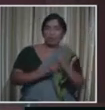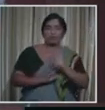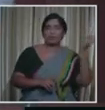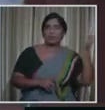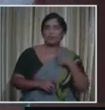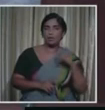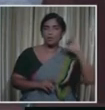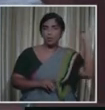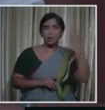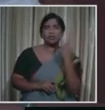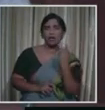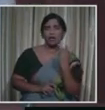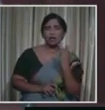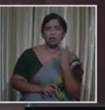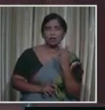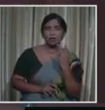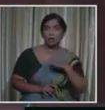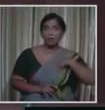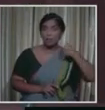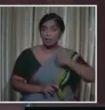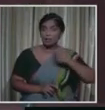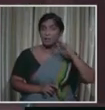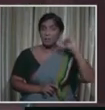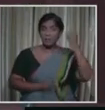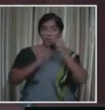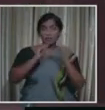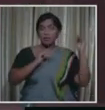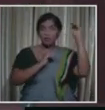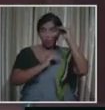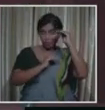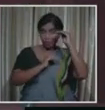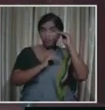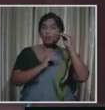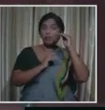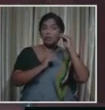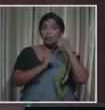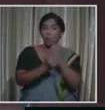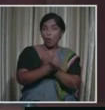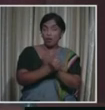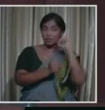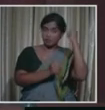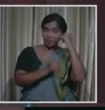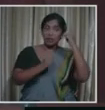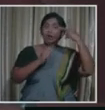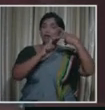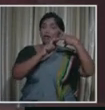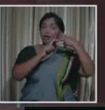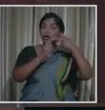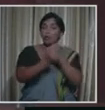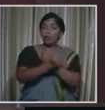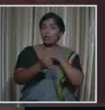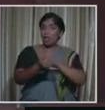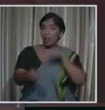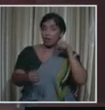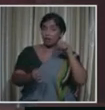Kau dah iyalin den na. Niyo, jester niyo je polis pati lewara udingi ne kau dah. Kau dah polis pati. Anitte kena kau dah. Polis lekam,